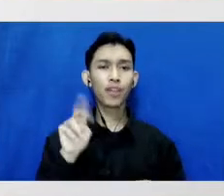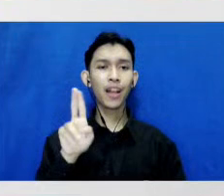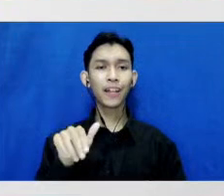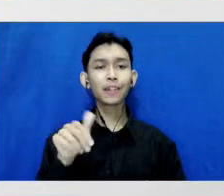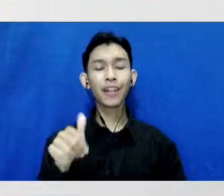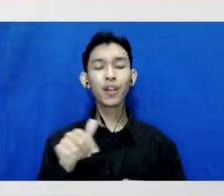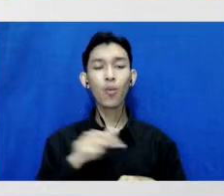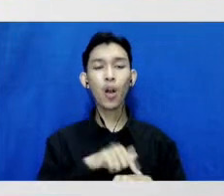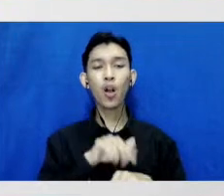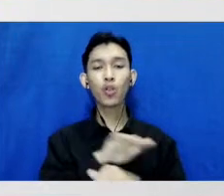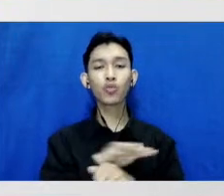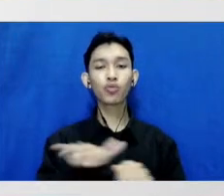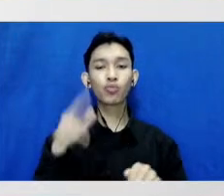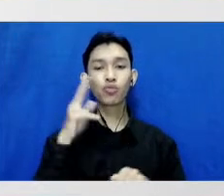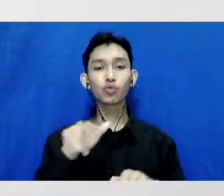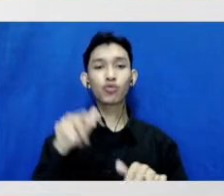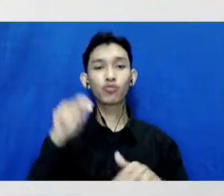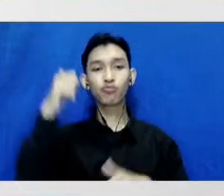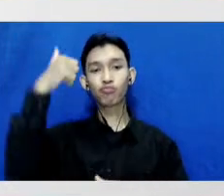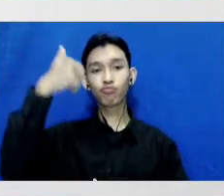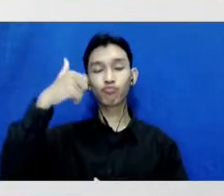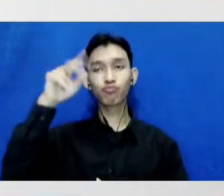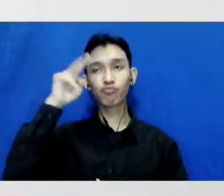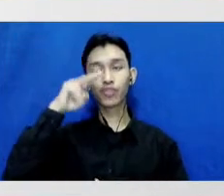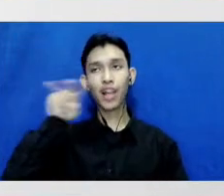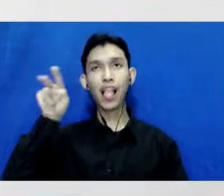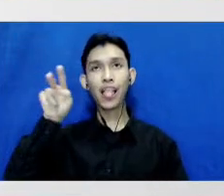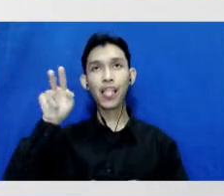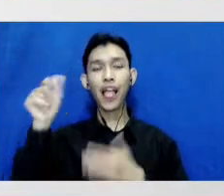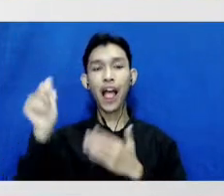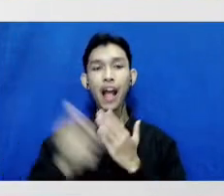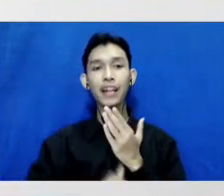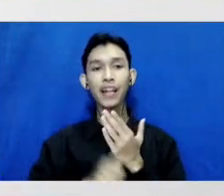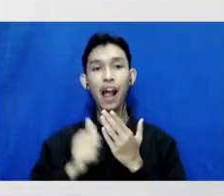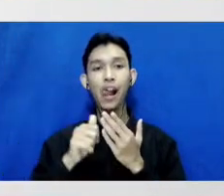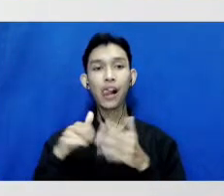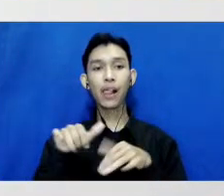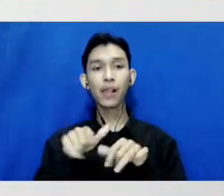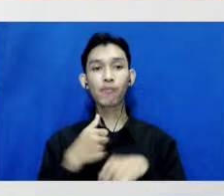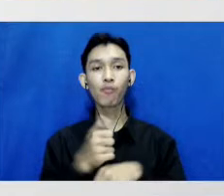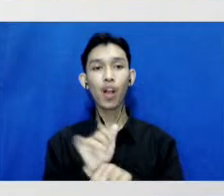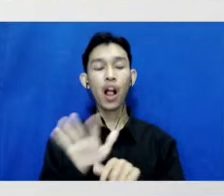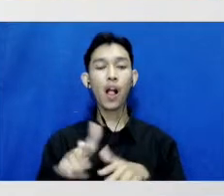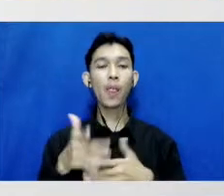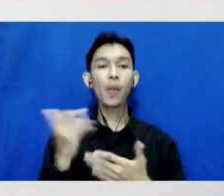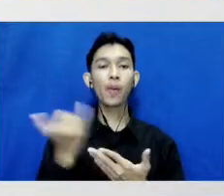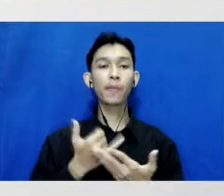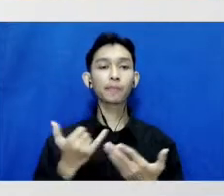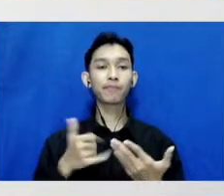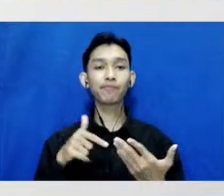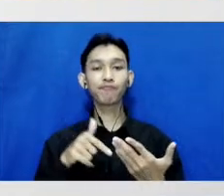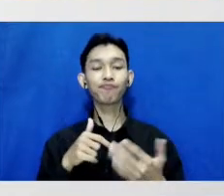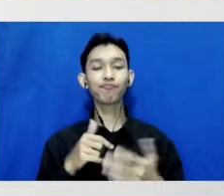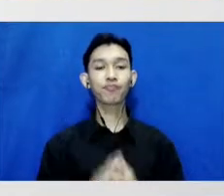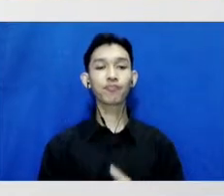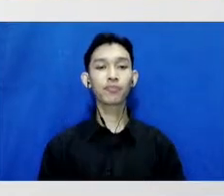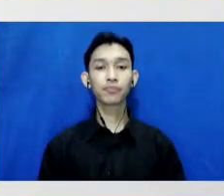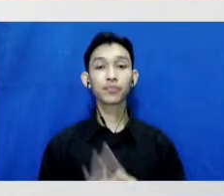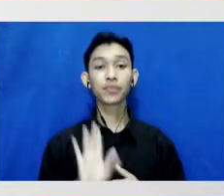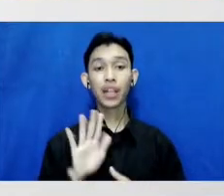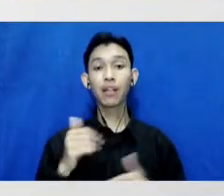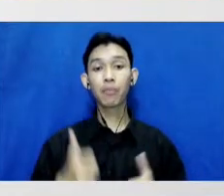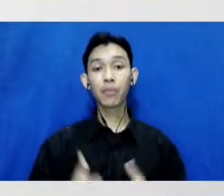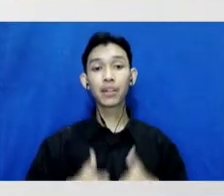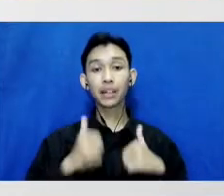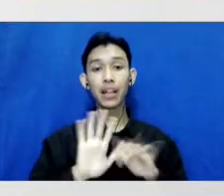cukup waktu untuk screening lagi artikel yang sudah dibuat atau karya-karya jurnalistik yang sudah dilakukan. Nah, pemenangnya nanti